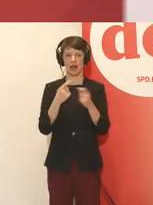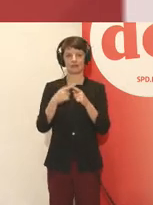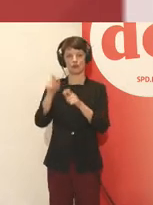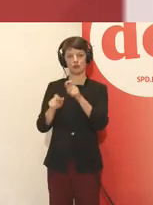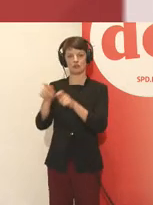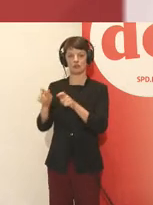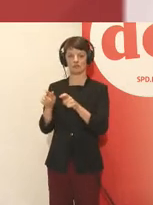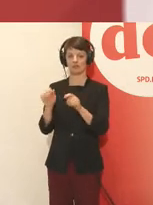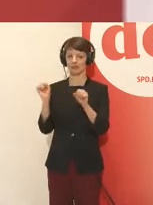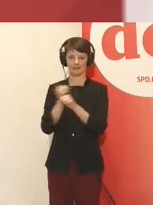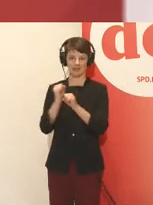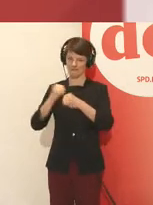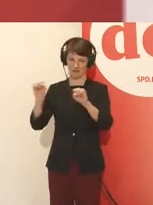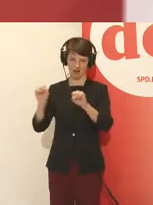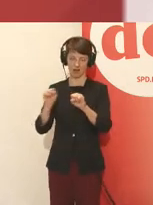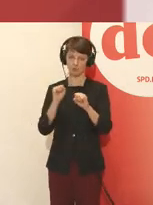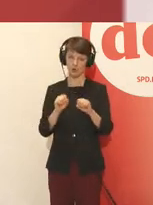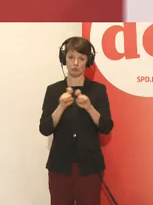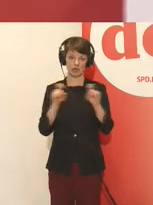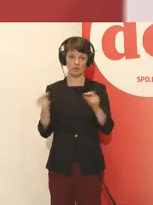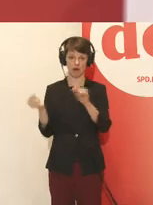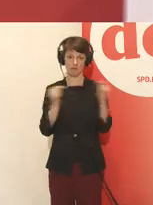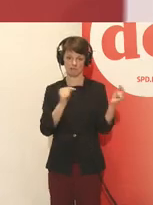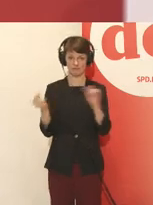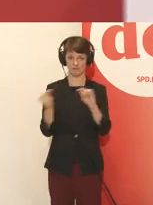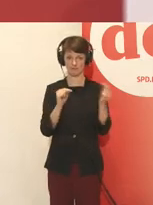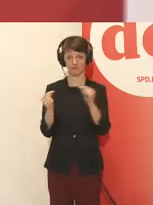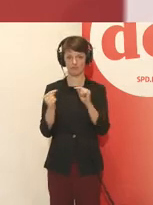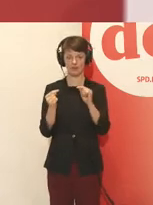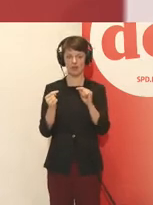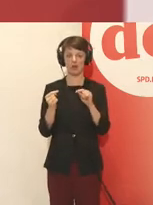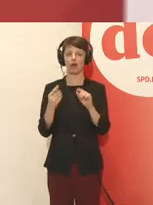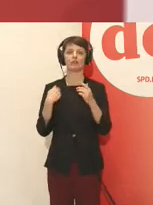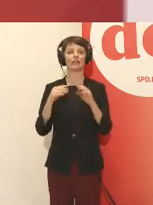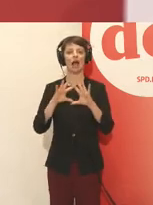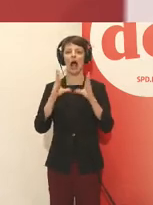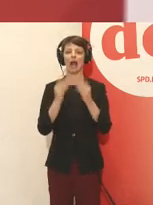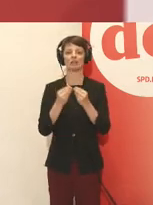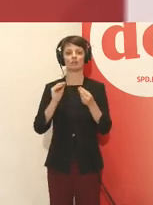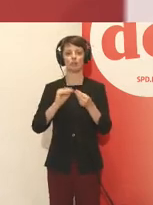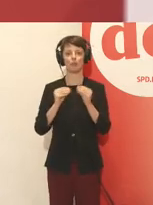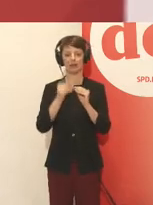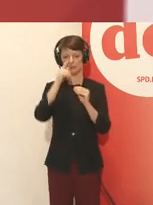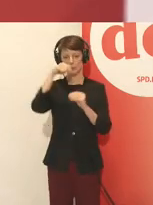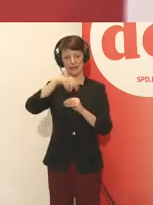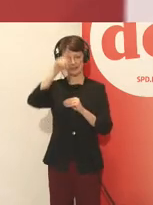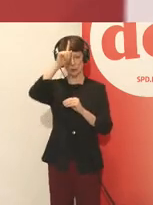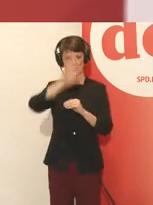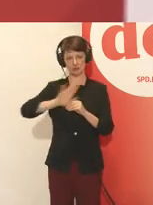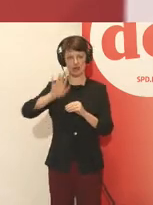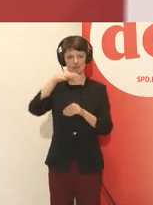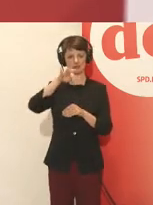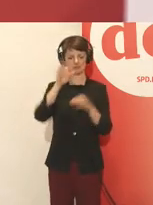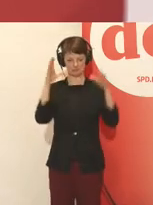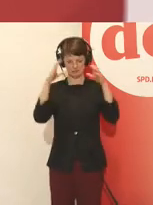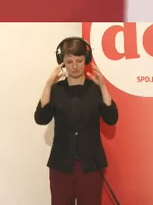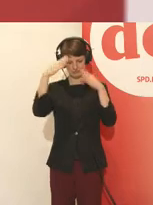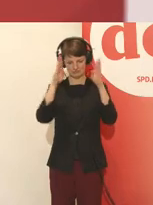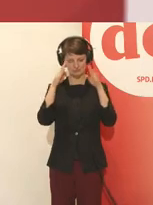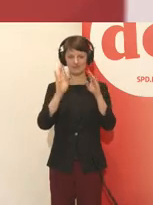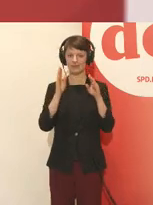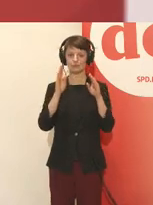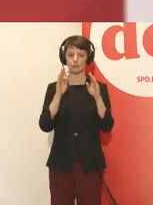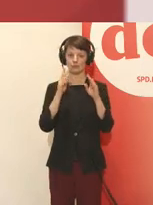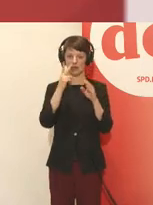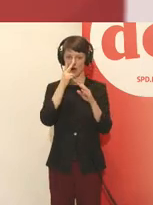werden auch darüber werden wir reden müssen wir reden und alles ist nicht bloß ein problem das wir hier in deutschland alleine zu lösen haben